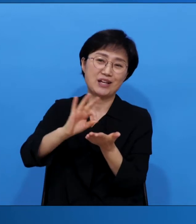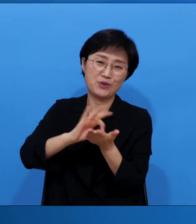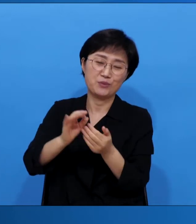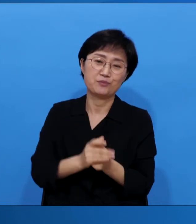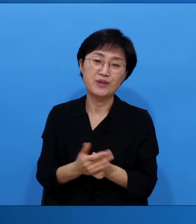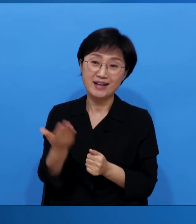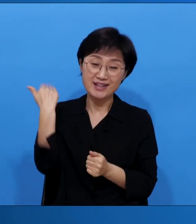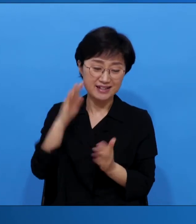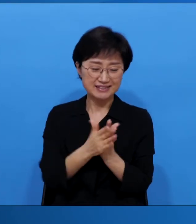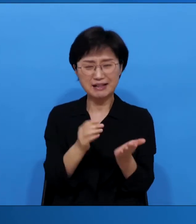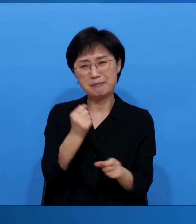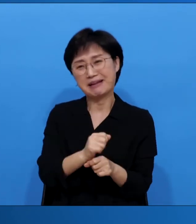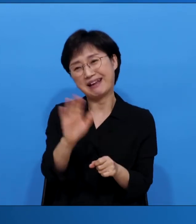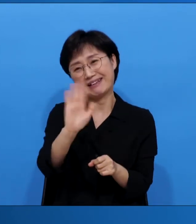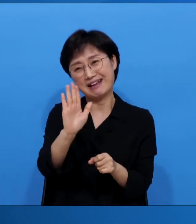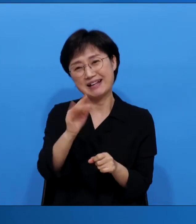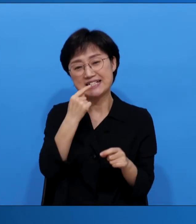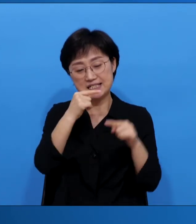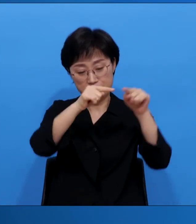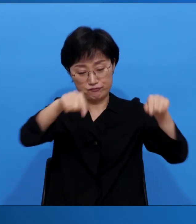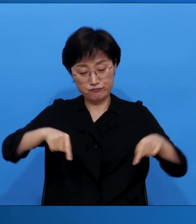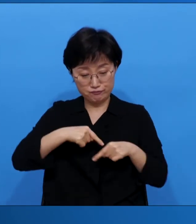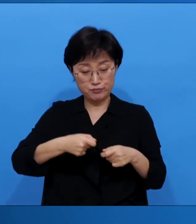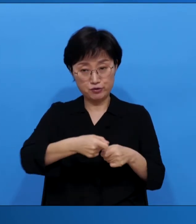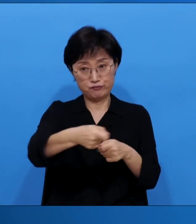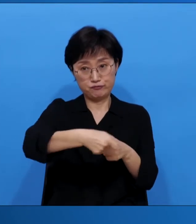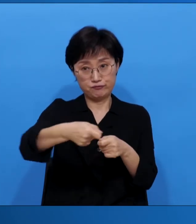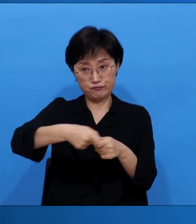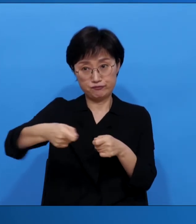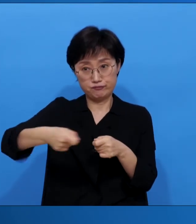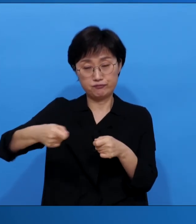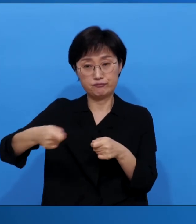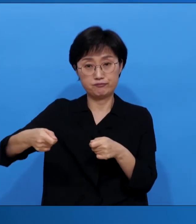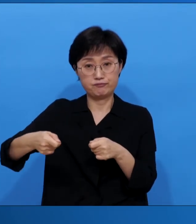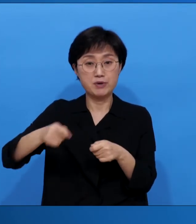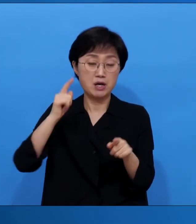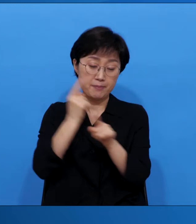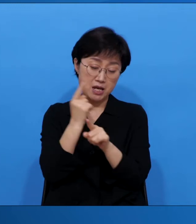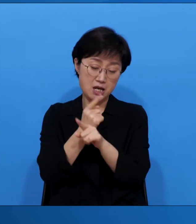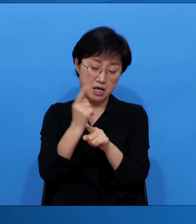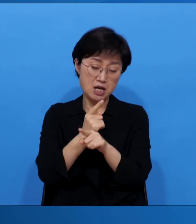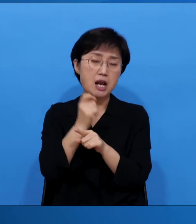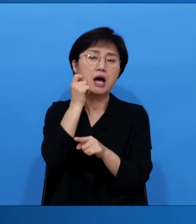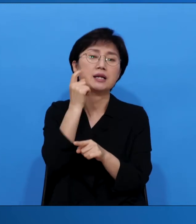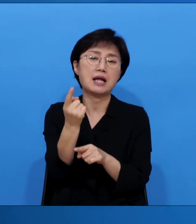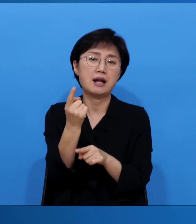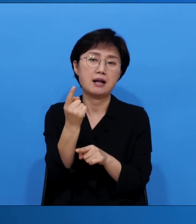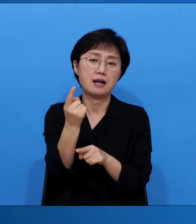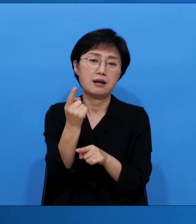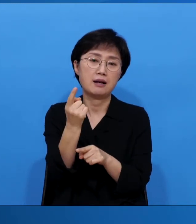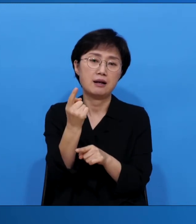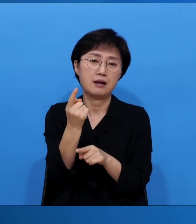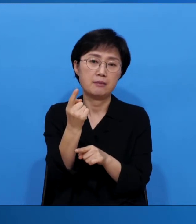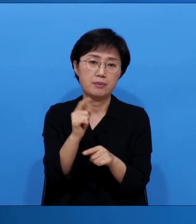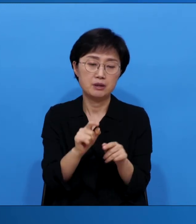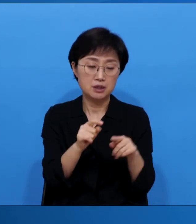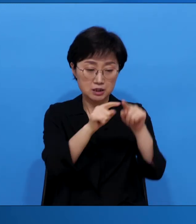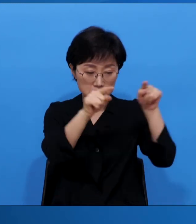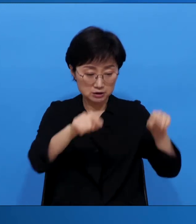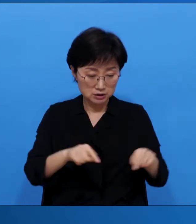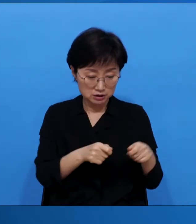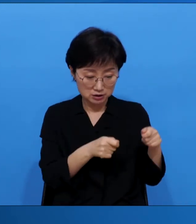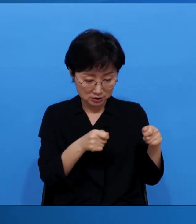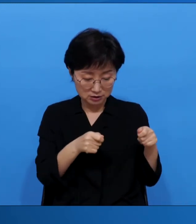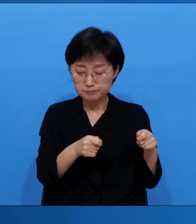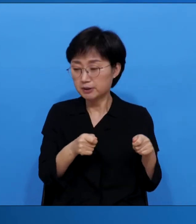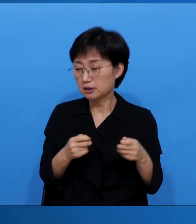만드는 것이 아니고 자료를 가지고 주고 이렇게 한 겁니다. 했는데 이제 이걸 가지고 난 자료를 가지고 영도로 간